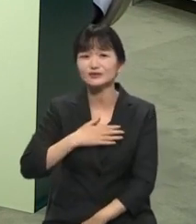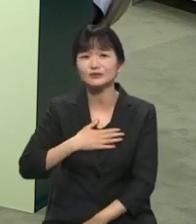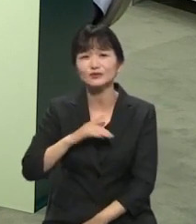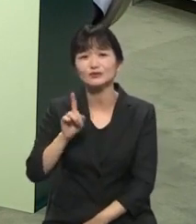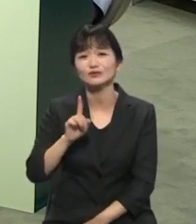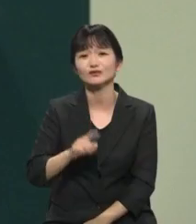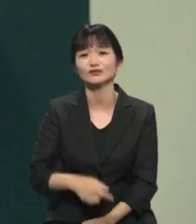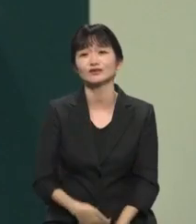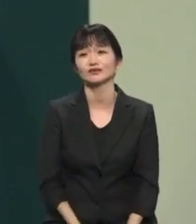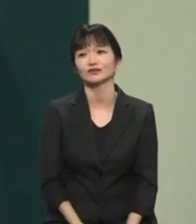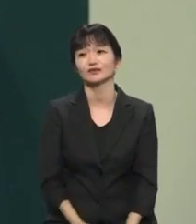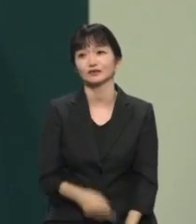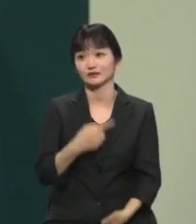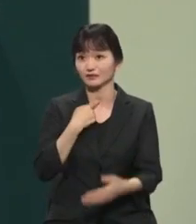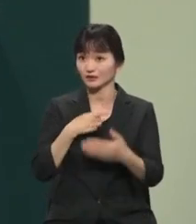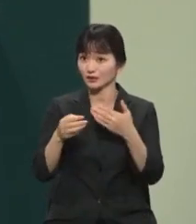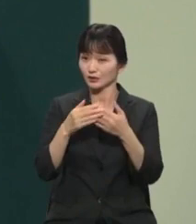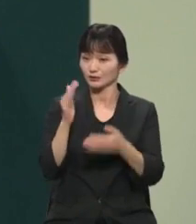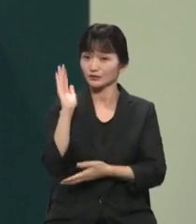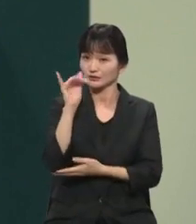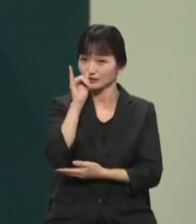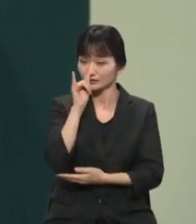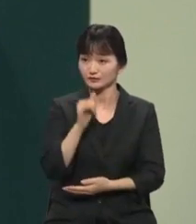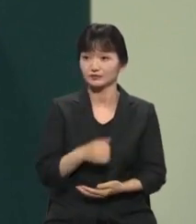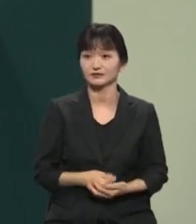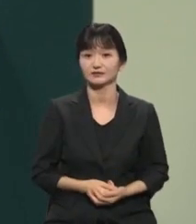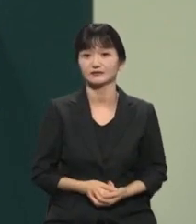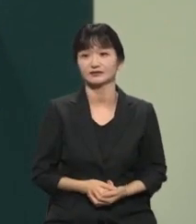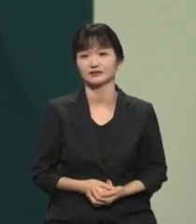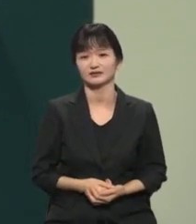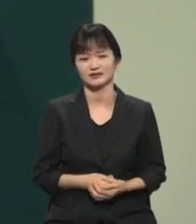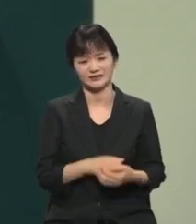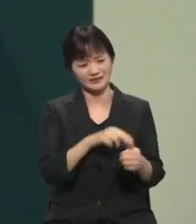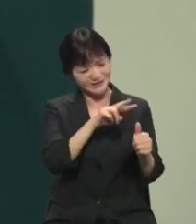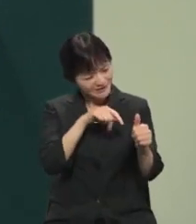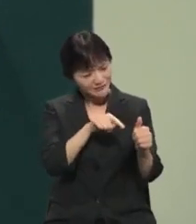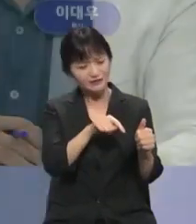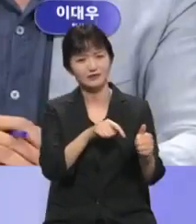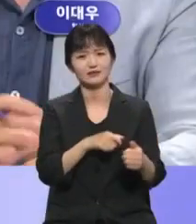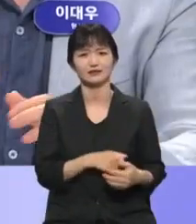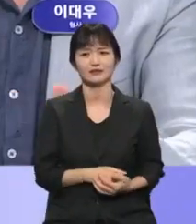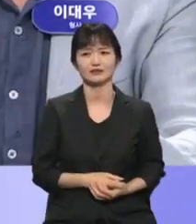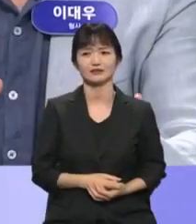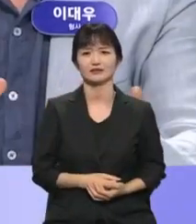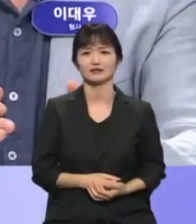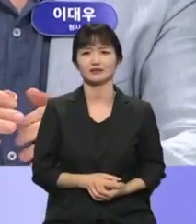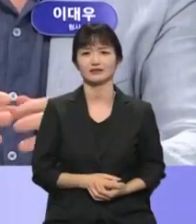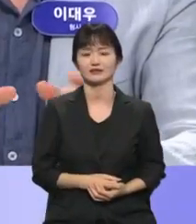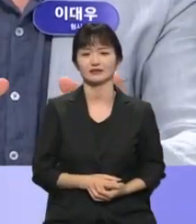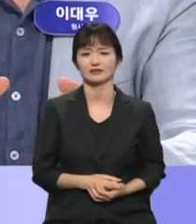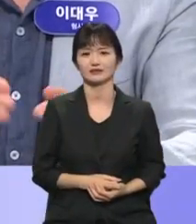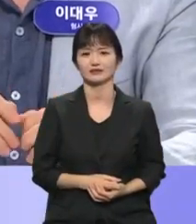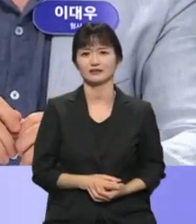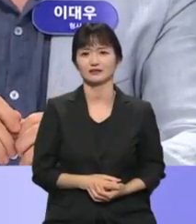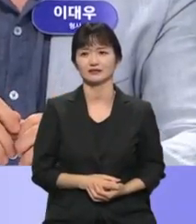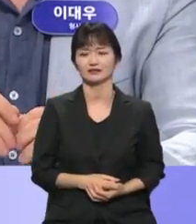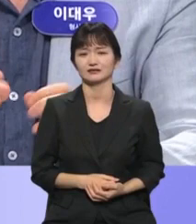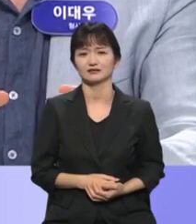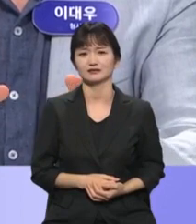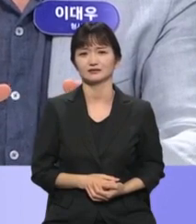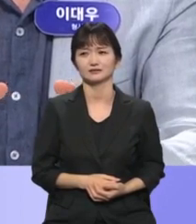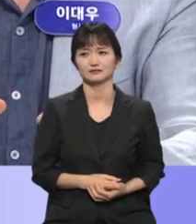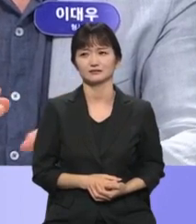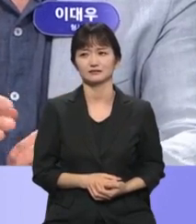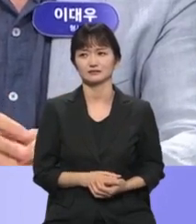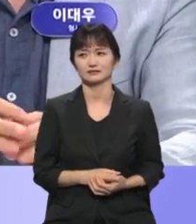어떠세요 경험담 같은 거 있으세요 얄밉죠 그렇다 하더라도 아까도 이야기했지만